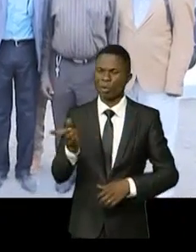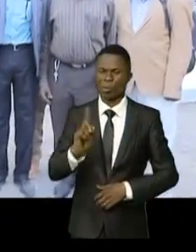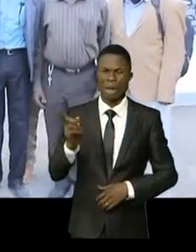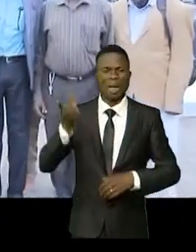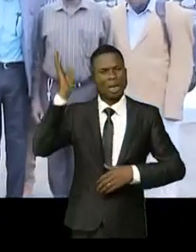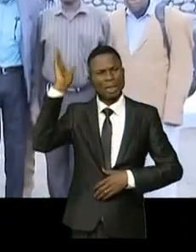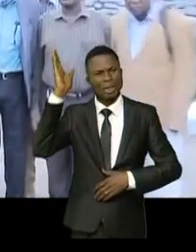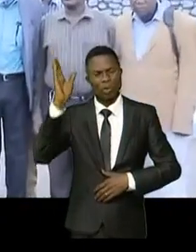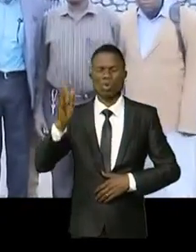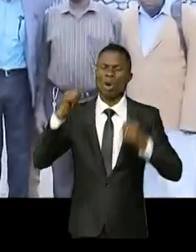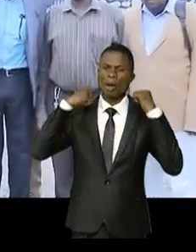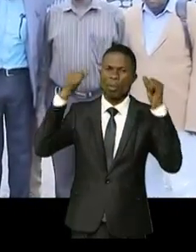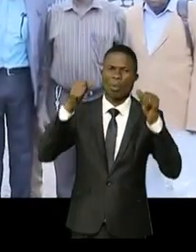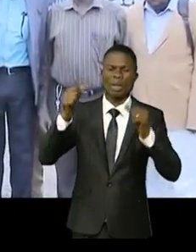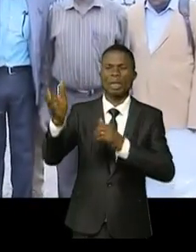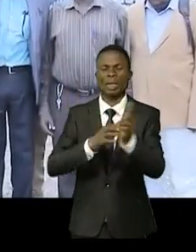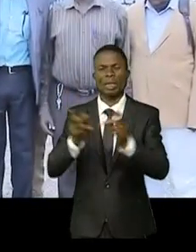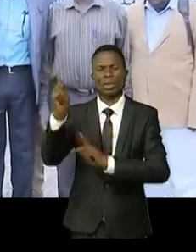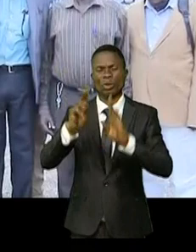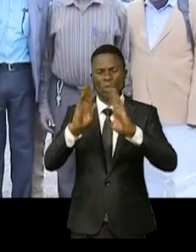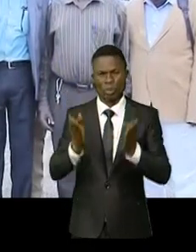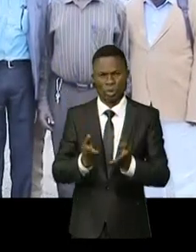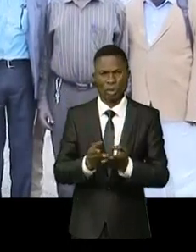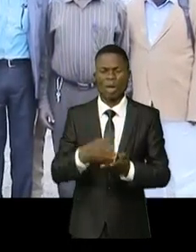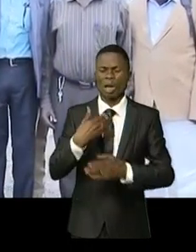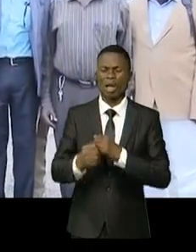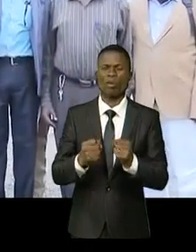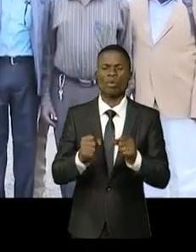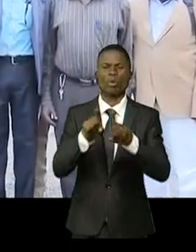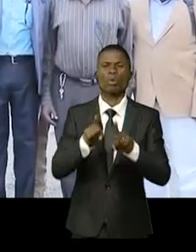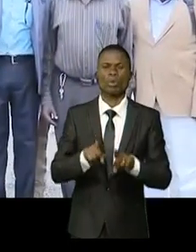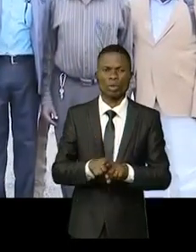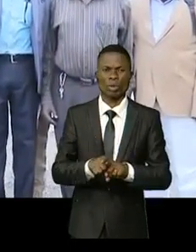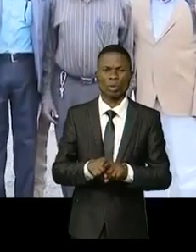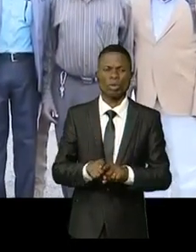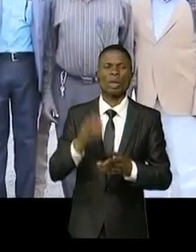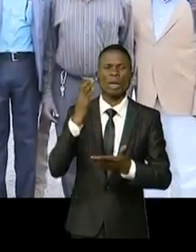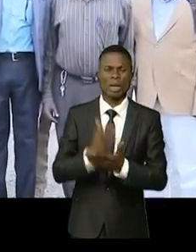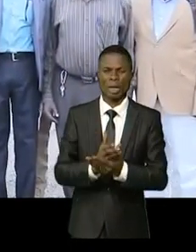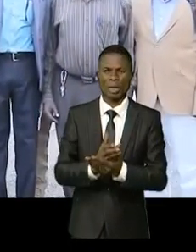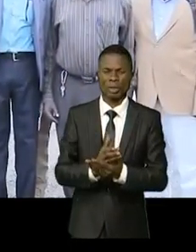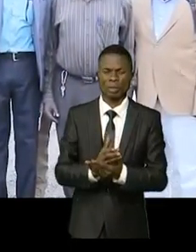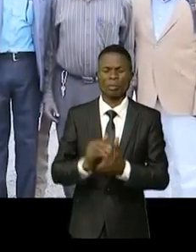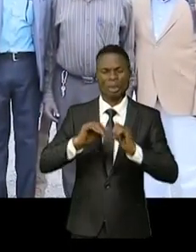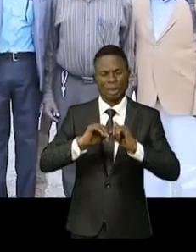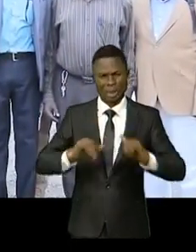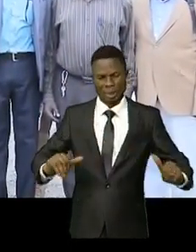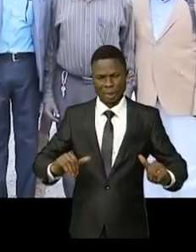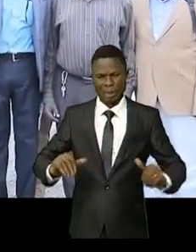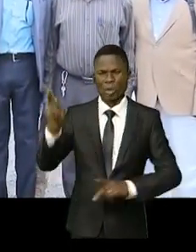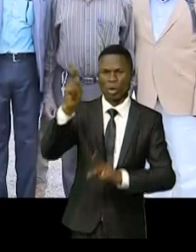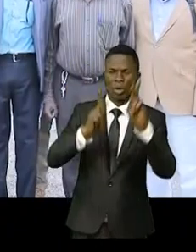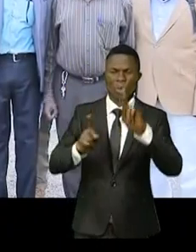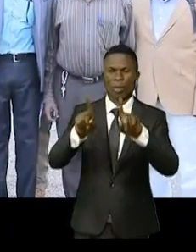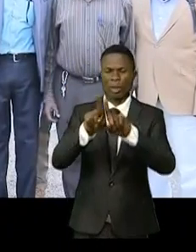qui sont en train de démoraliser la population et de faire un effort pour rompre ou détruire le mariage qu'il y a entre la